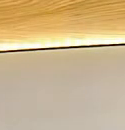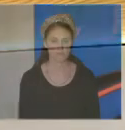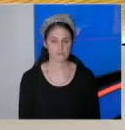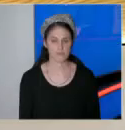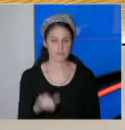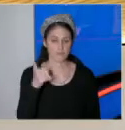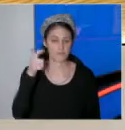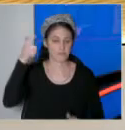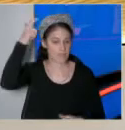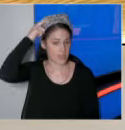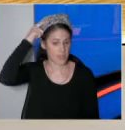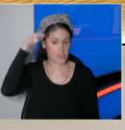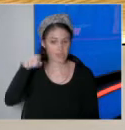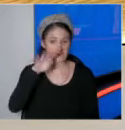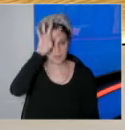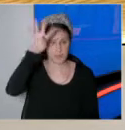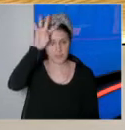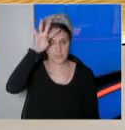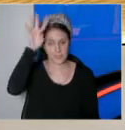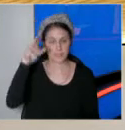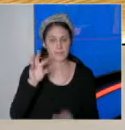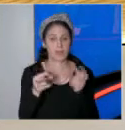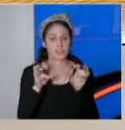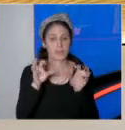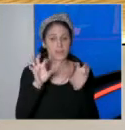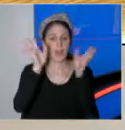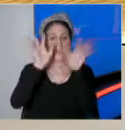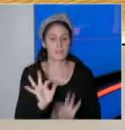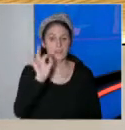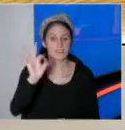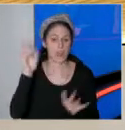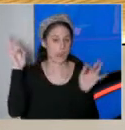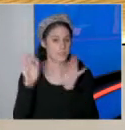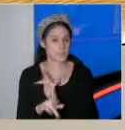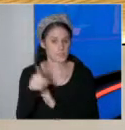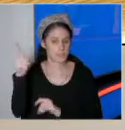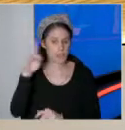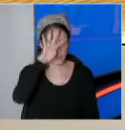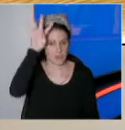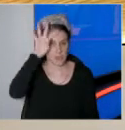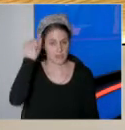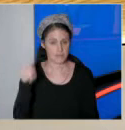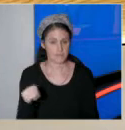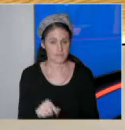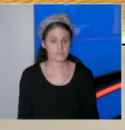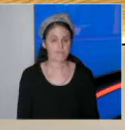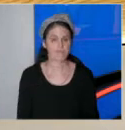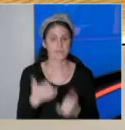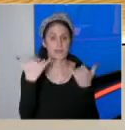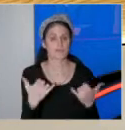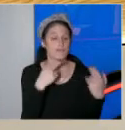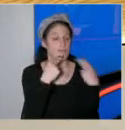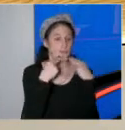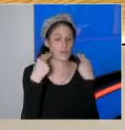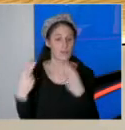כן, זה נפתלי בנט בפרסית ברשת הטלוויזיה של האופוזיציה האיראנית. עכשיו בואו נראה תגובה